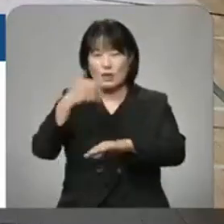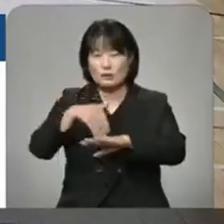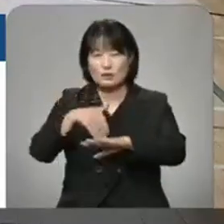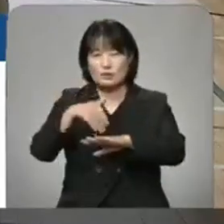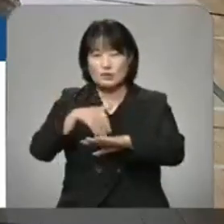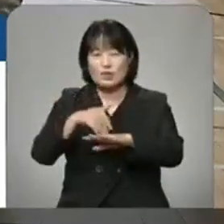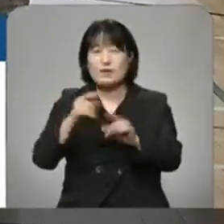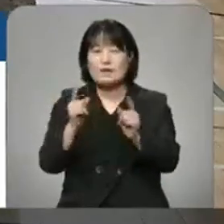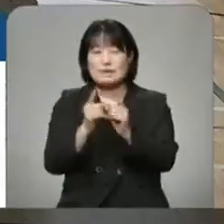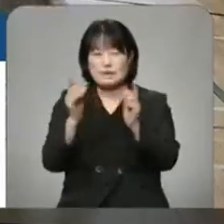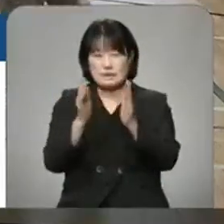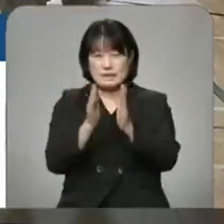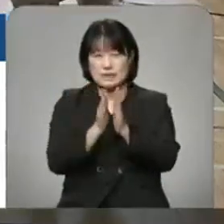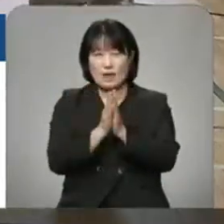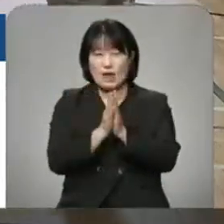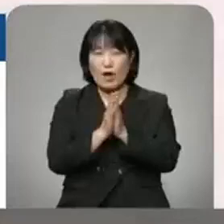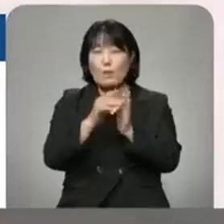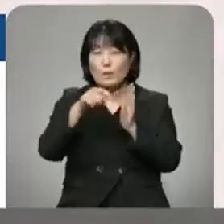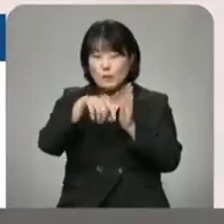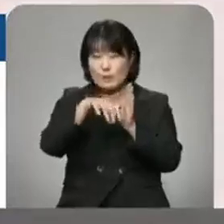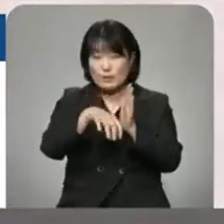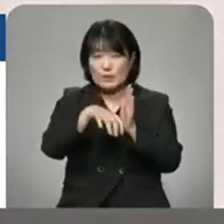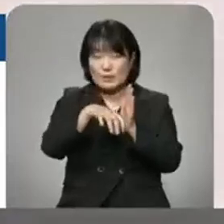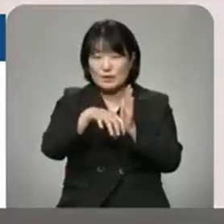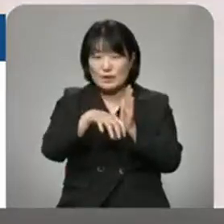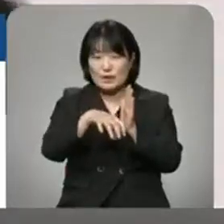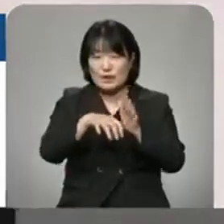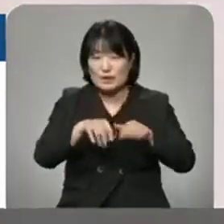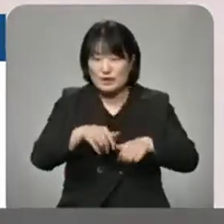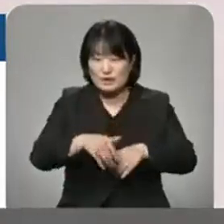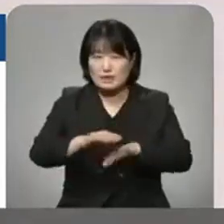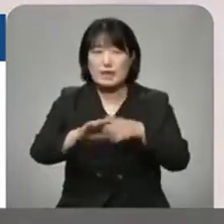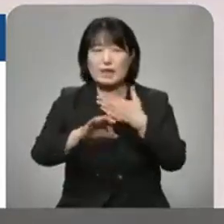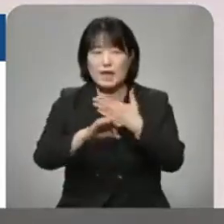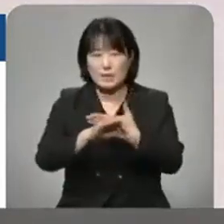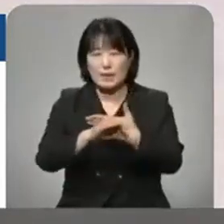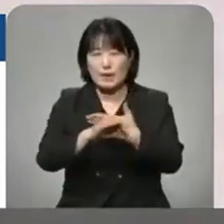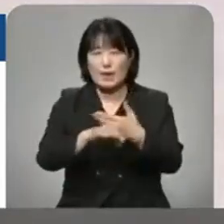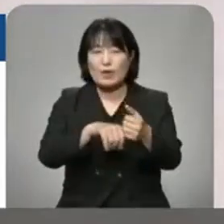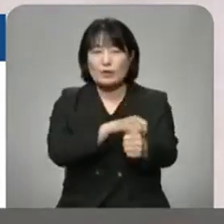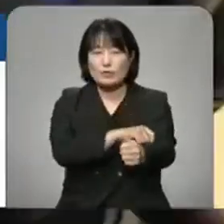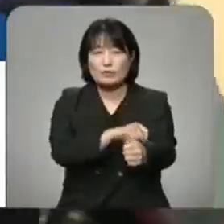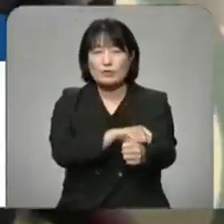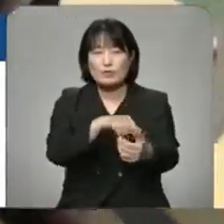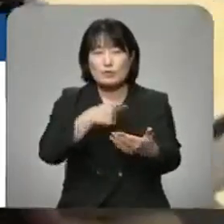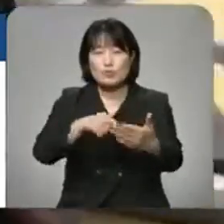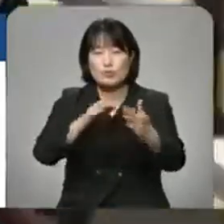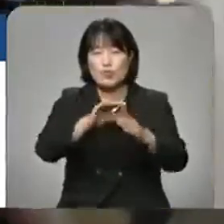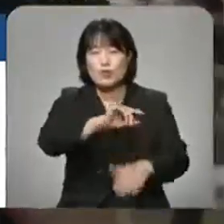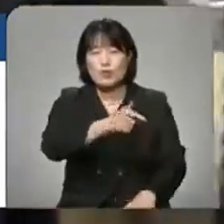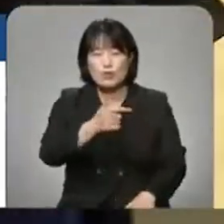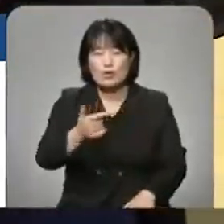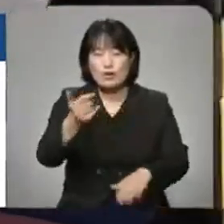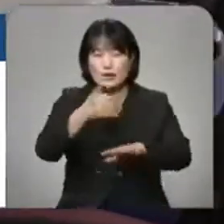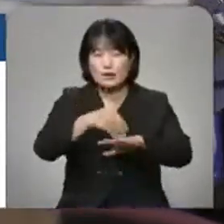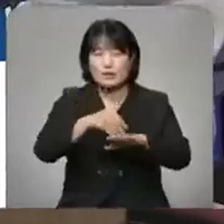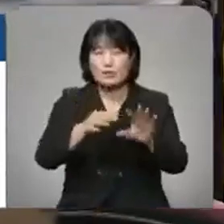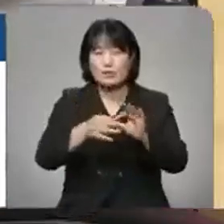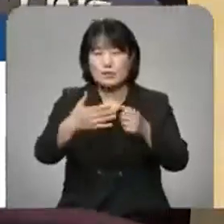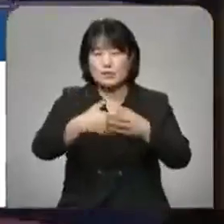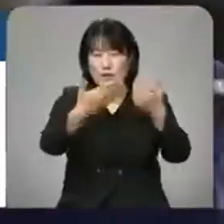직접 하는 형식으로 했었는데 특수교원 자체에서 하는 다양한 연수 등을